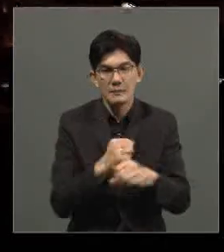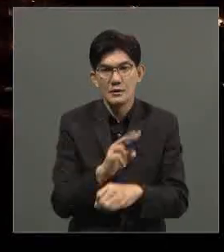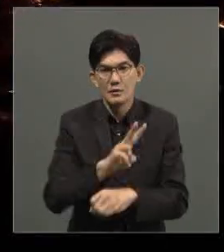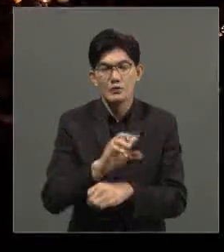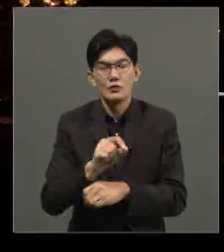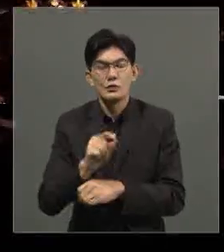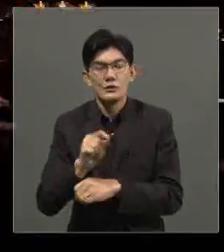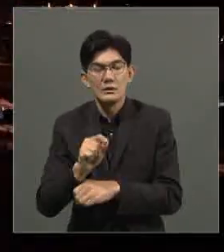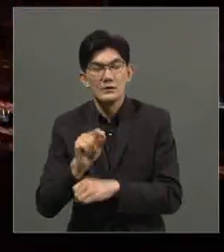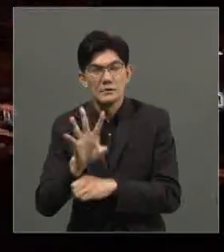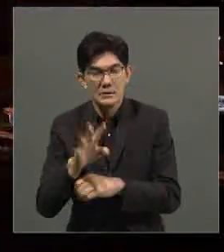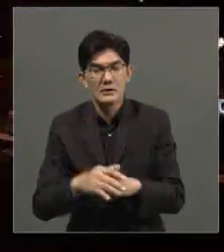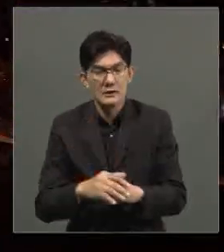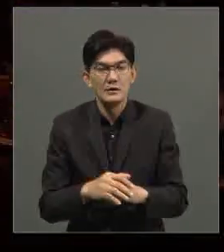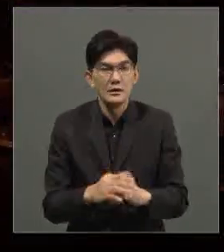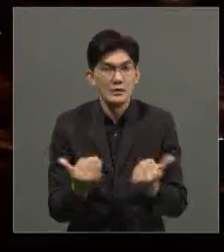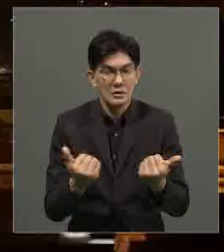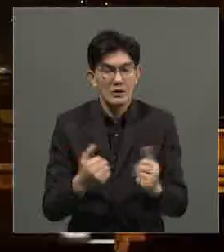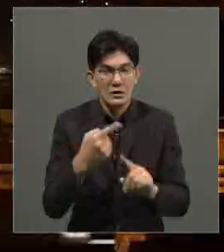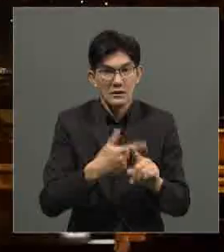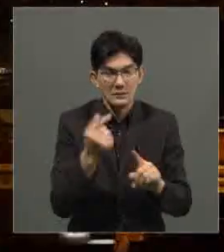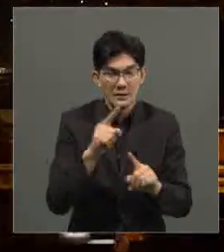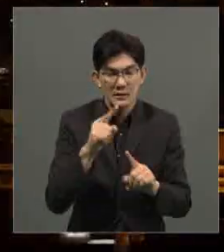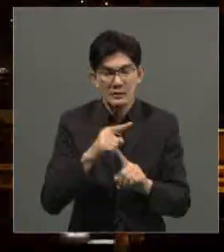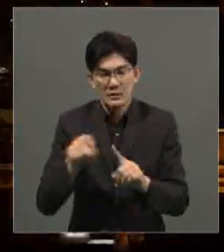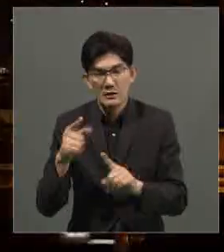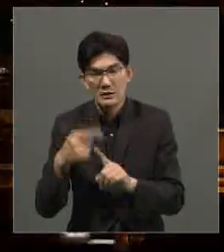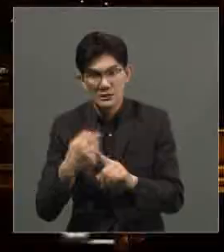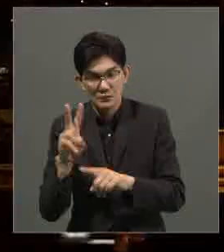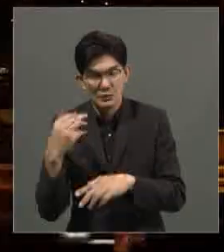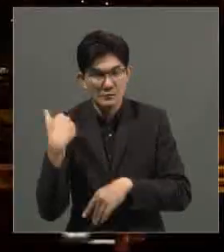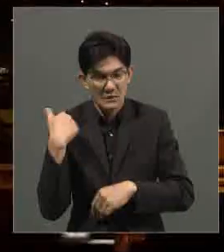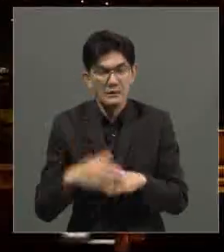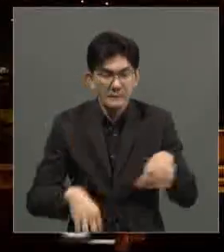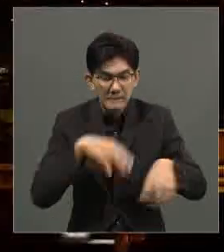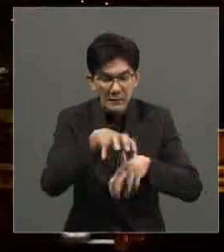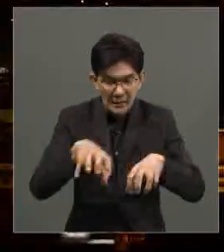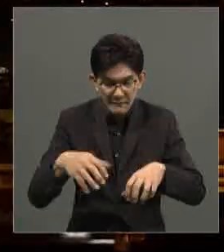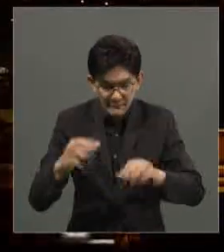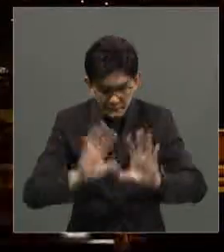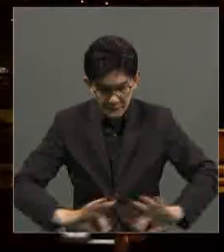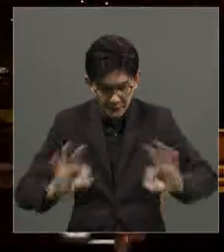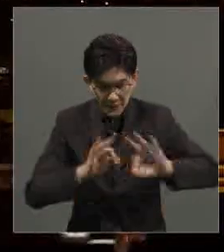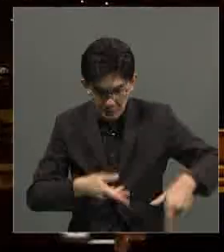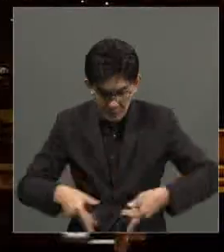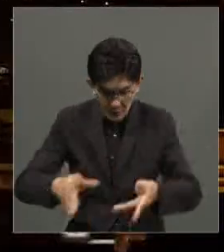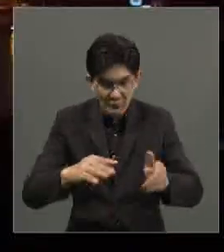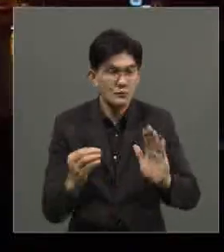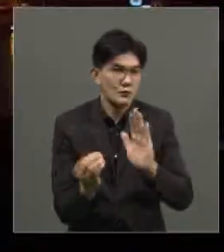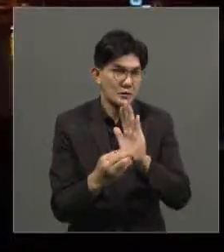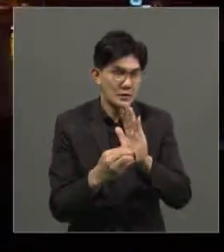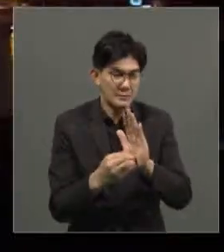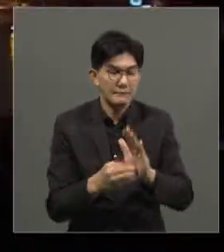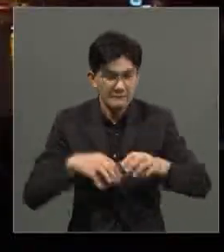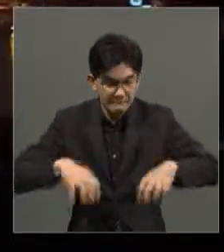ายนถึง15ธันวาคม2567สถานที่สำคัญตลอดริมแม่น้ำเจ้าพระยากรุงเทพมหานคร